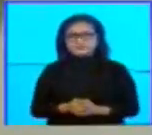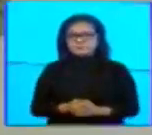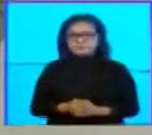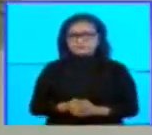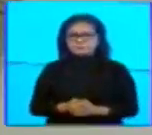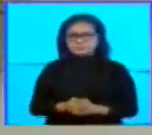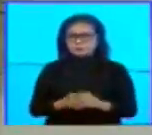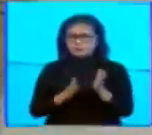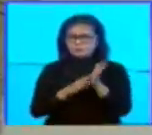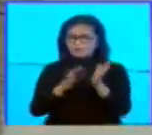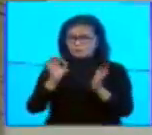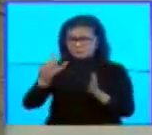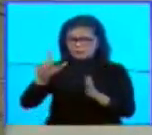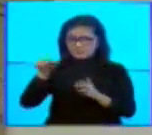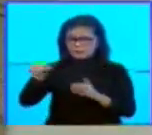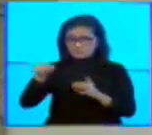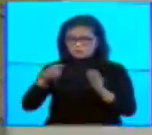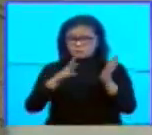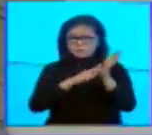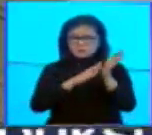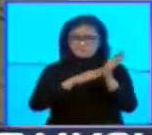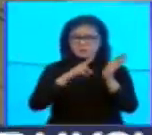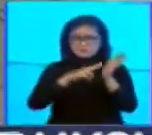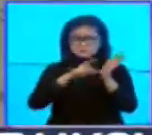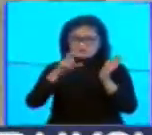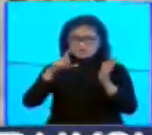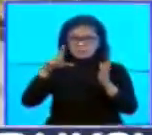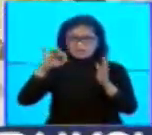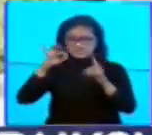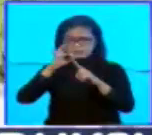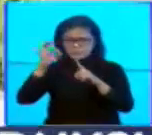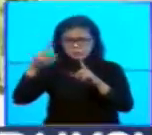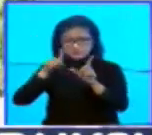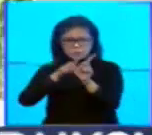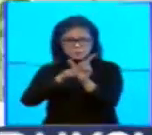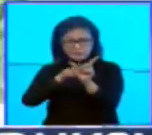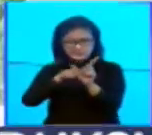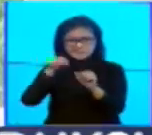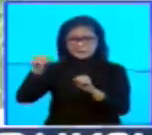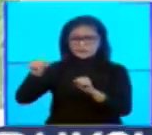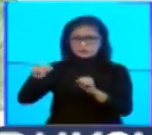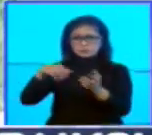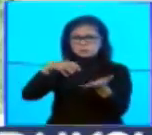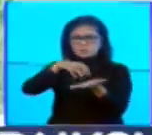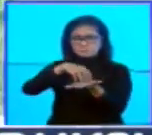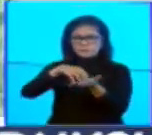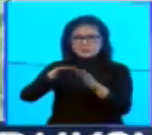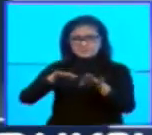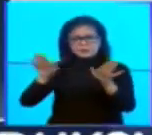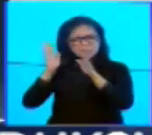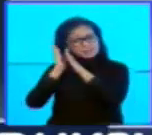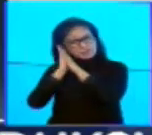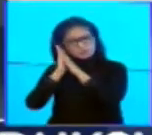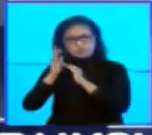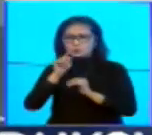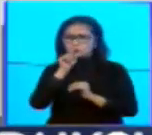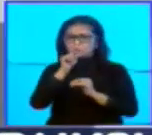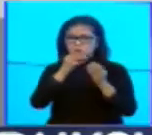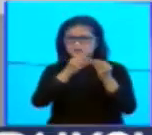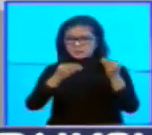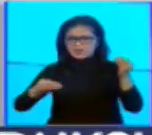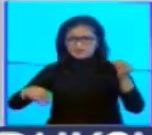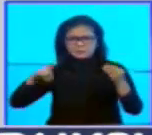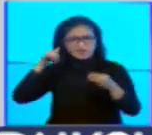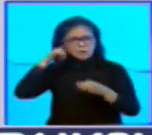Movieland yang berada di kawasan MNC Lido City ini juga memiliki dormitory atau penginapan untuk para kru film atau televisi sehingga mereka tak